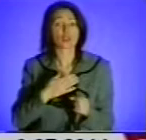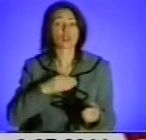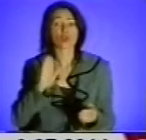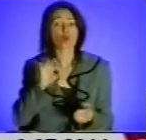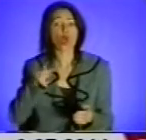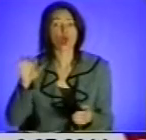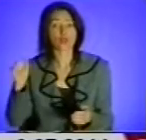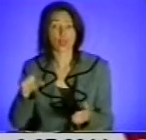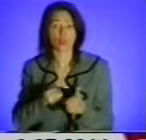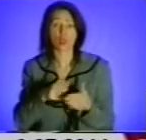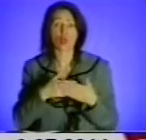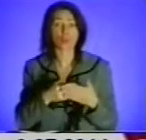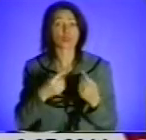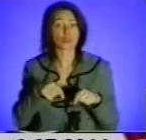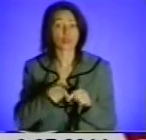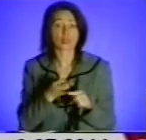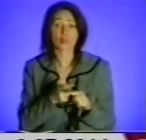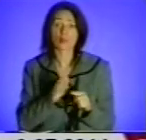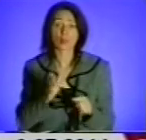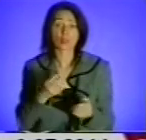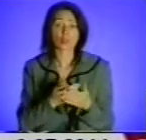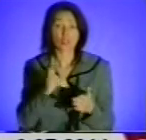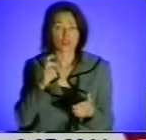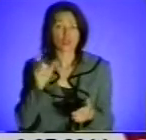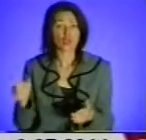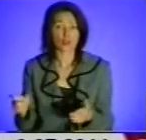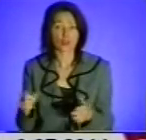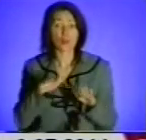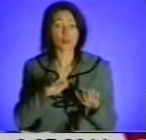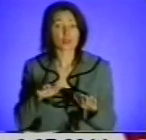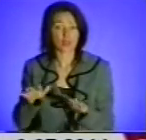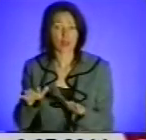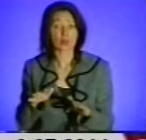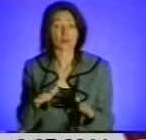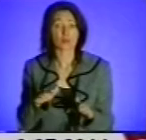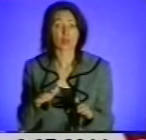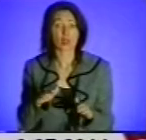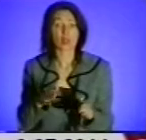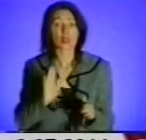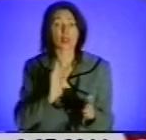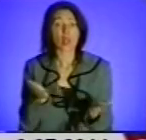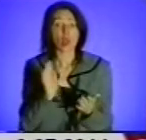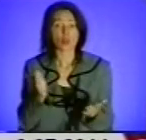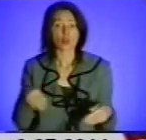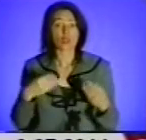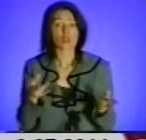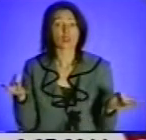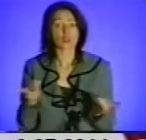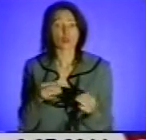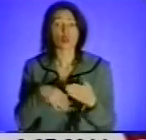організацій, це буде понад 200 чоловік в місцях, де будуть надавати необхідну допомогу для людей, які